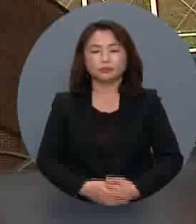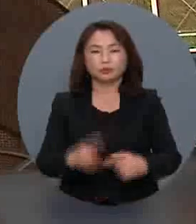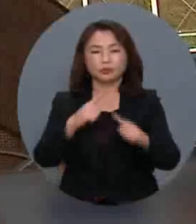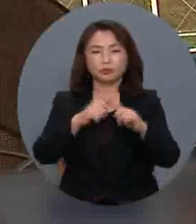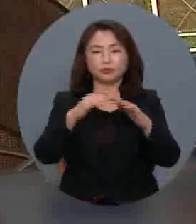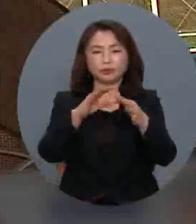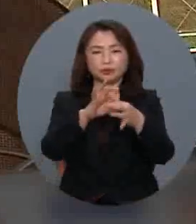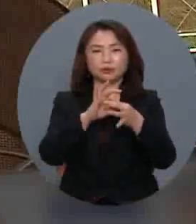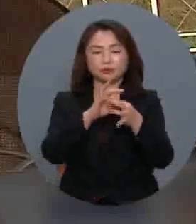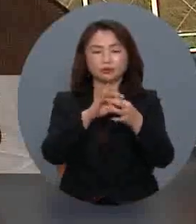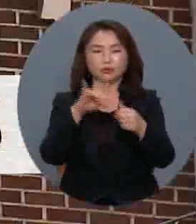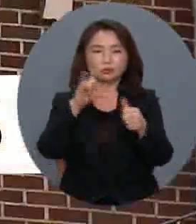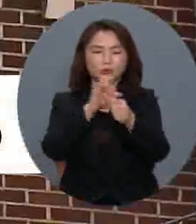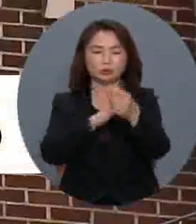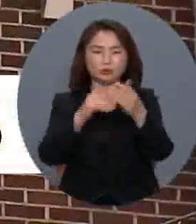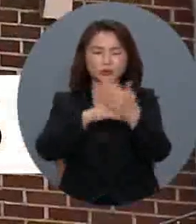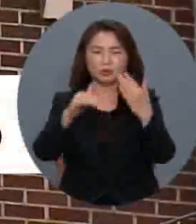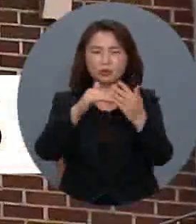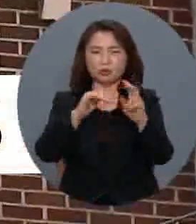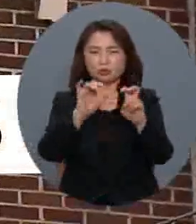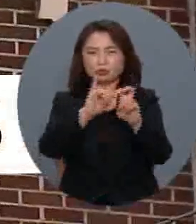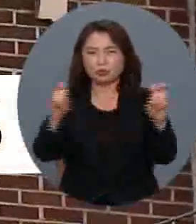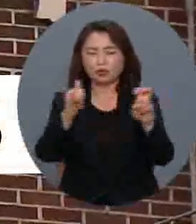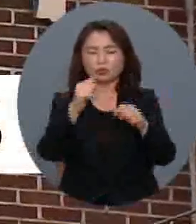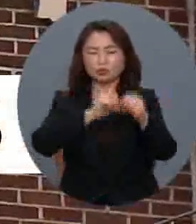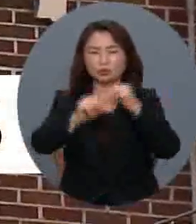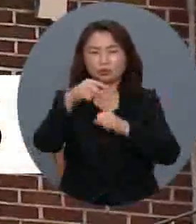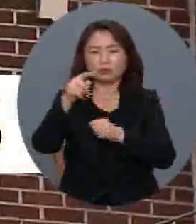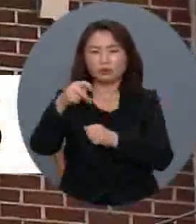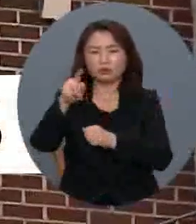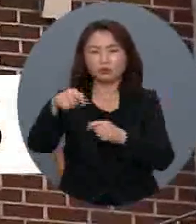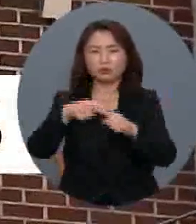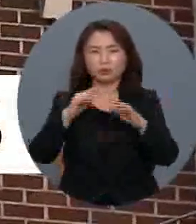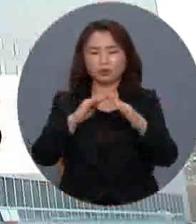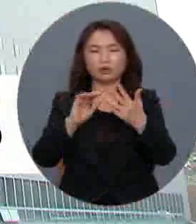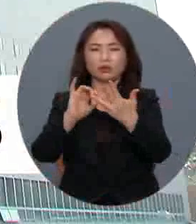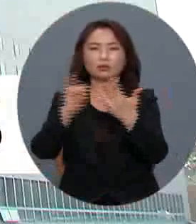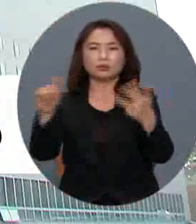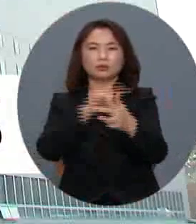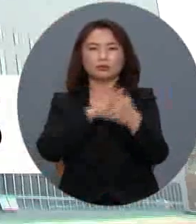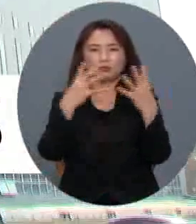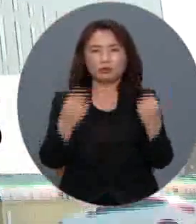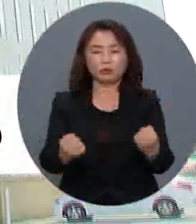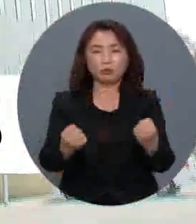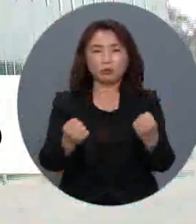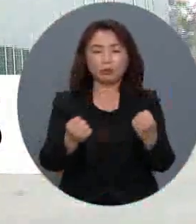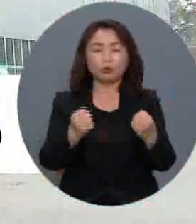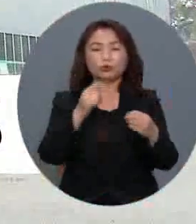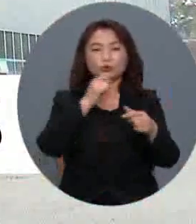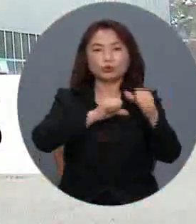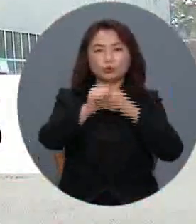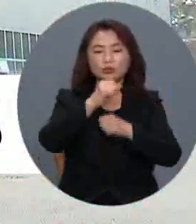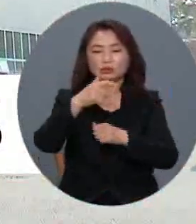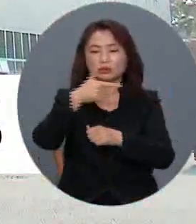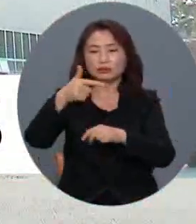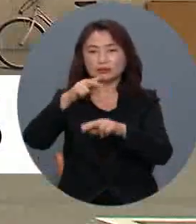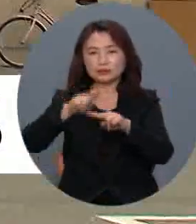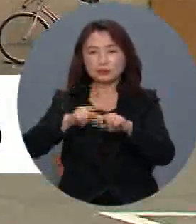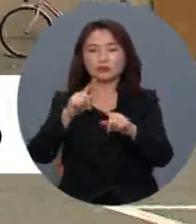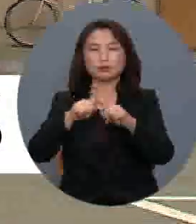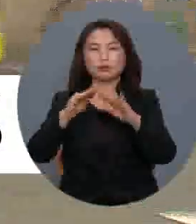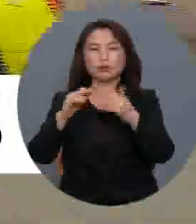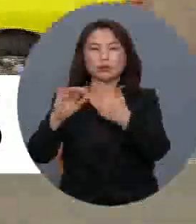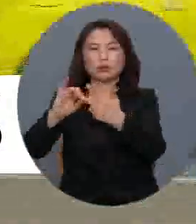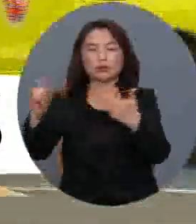교회 관련 추가 확진자 20명 가운데 수성구 성덕교회가 8명으로 가장 많고 수성구 큰샘교회